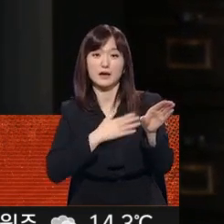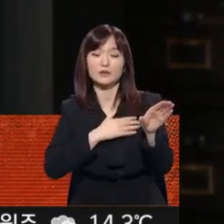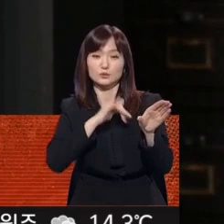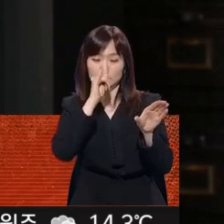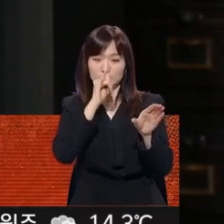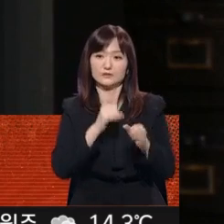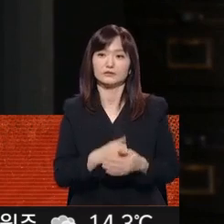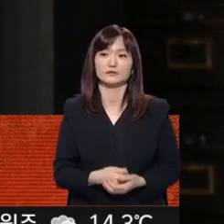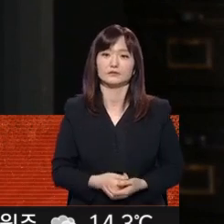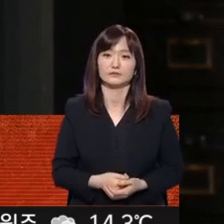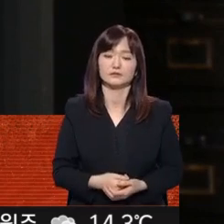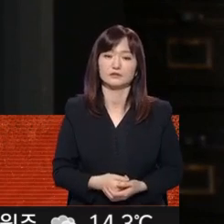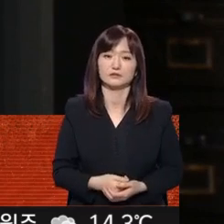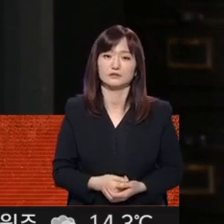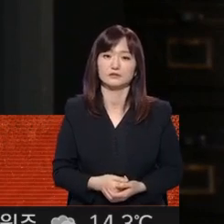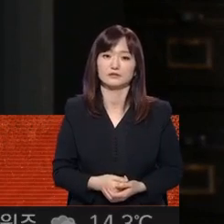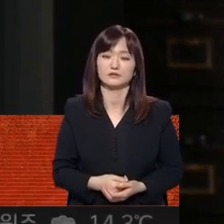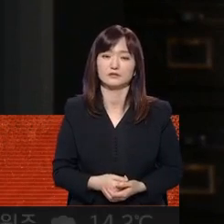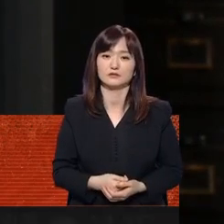있겠다